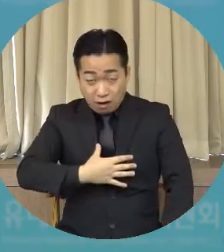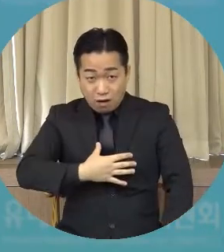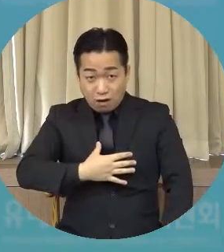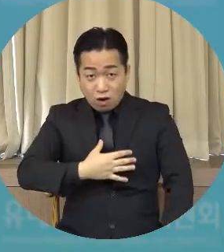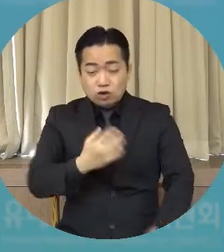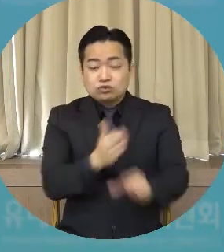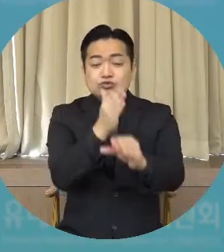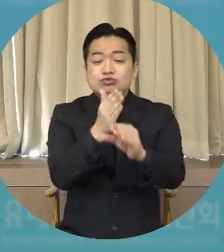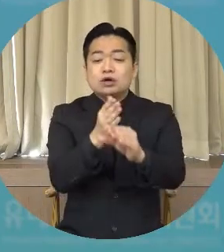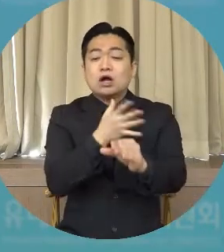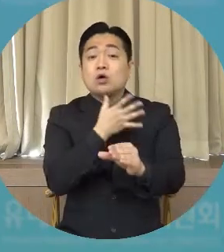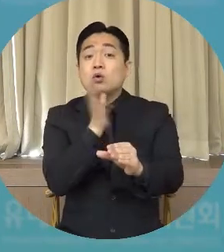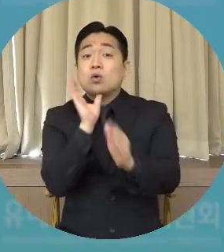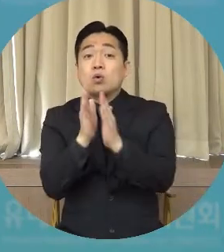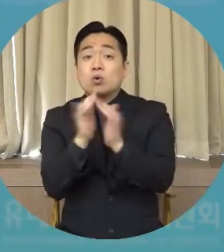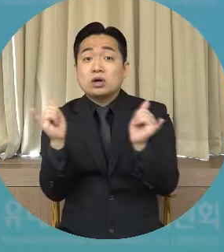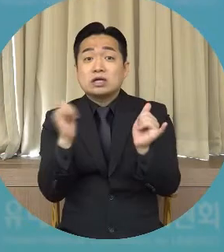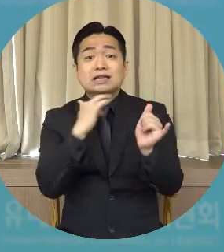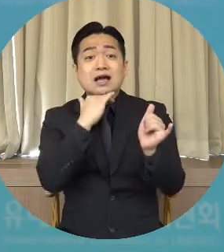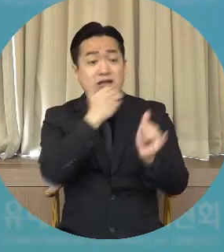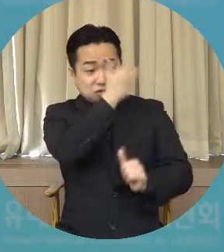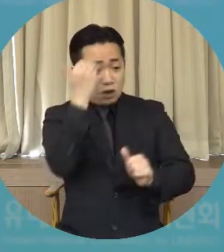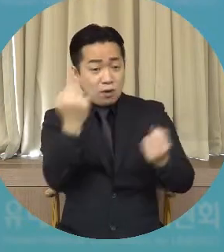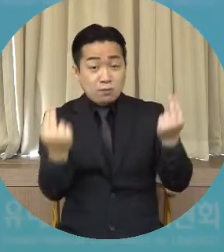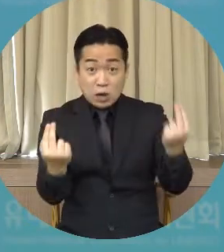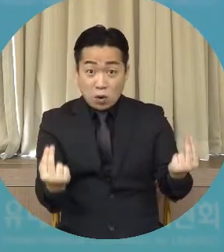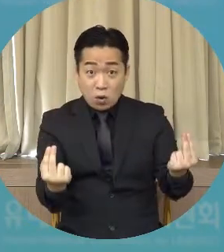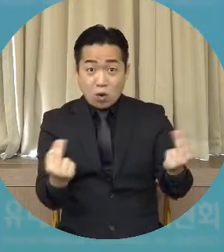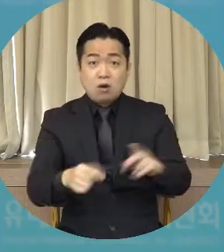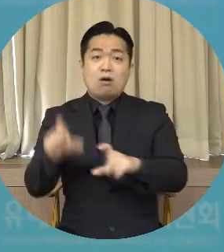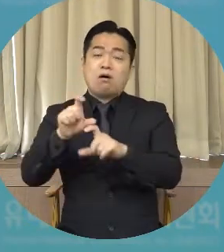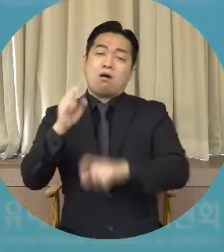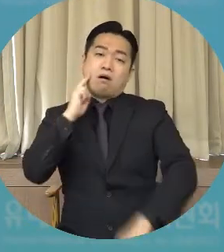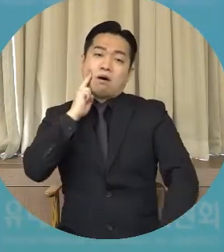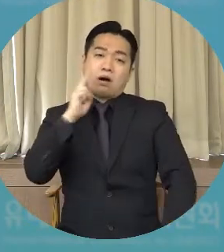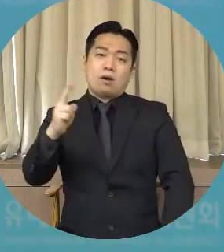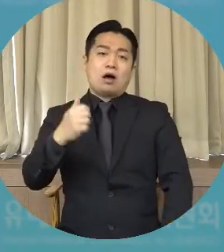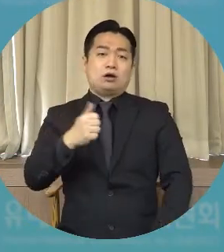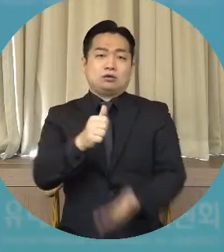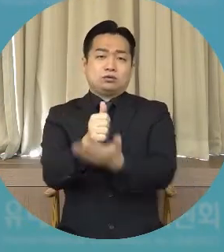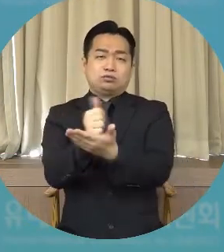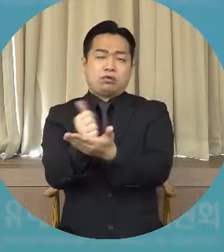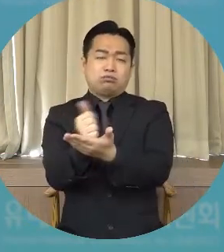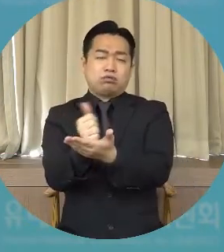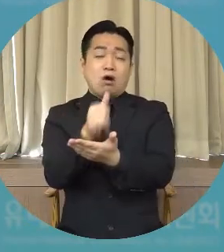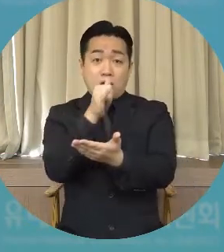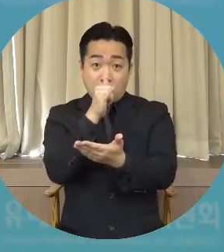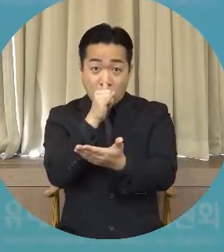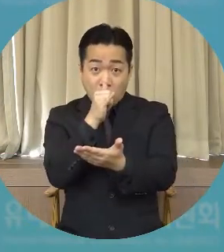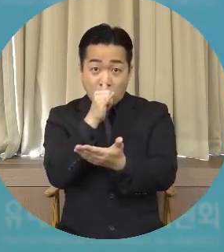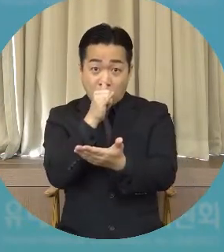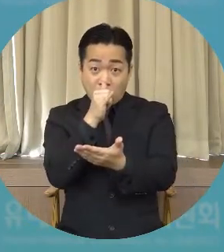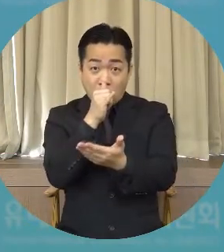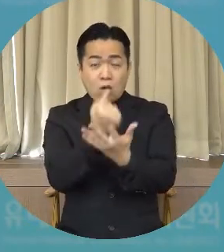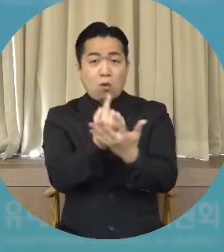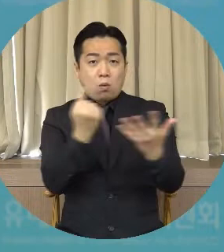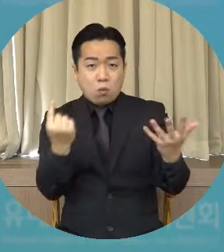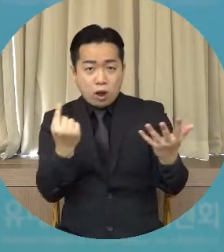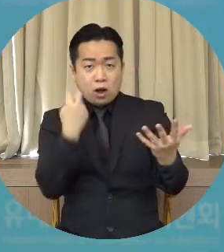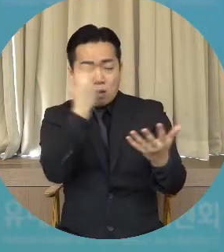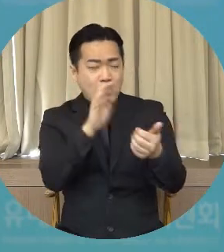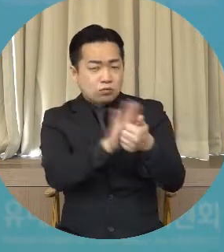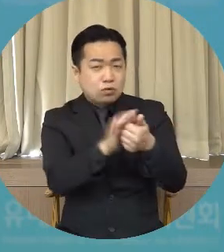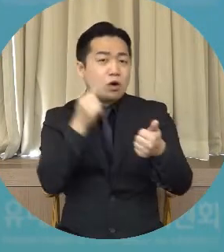노인은 다른 연령대에 비하여 높은 치명률 그리고 소외감, 돌봄 공백